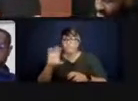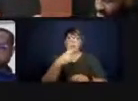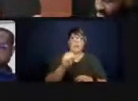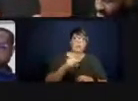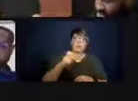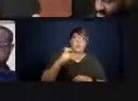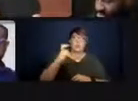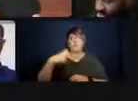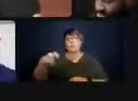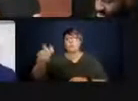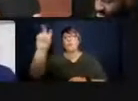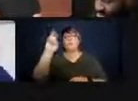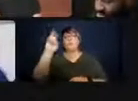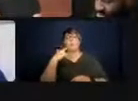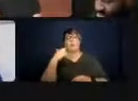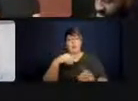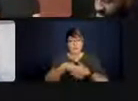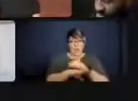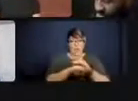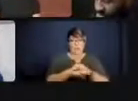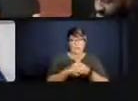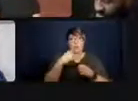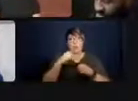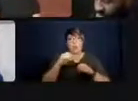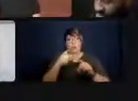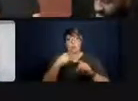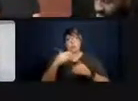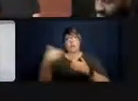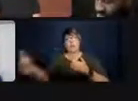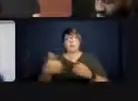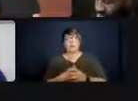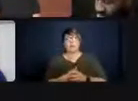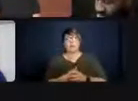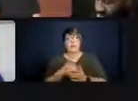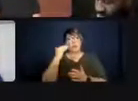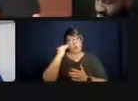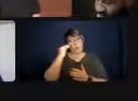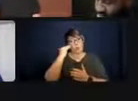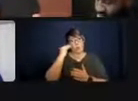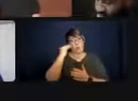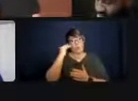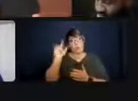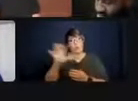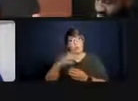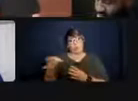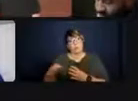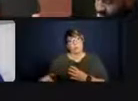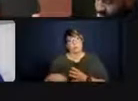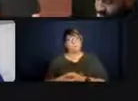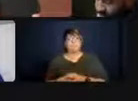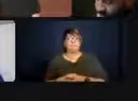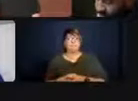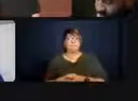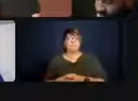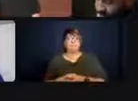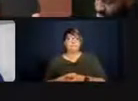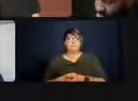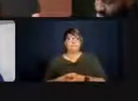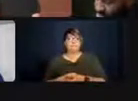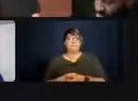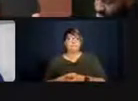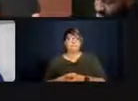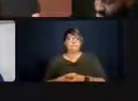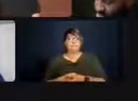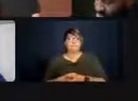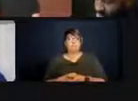tunawapeleka katika ziara mbalimbali za kielimu ambapo wanaweza kujifunza zaidi kuliko kuhusu hali